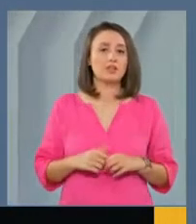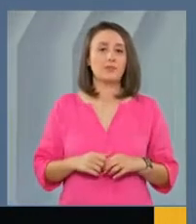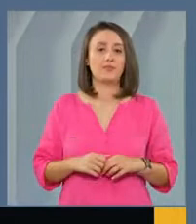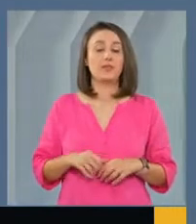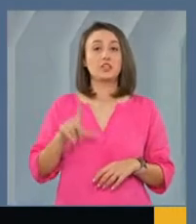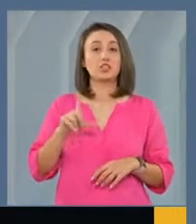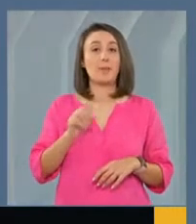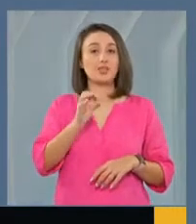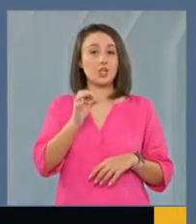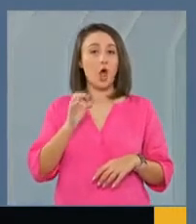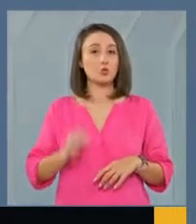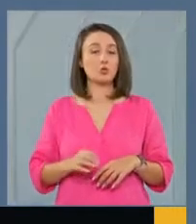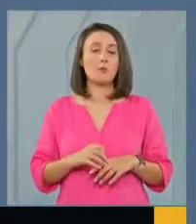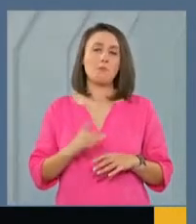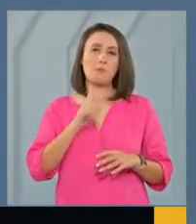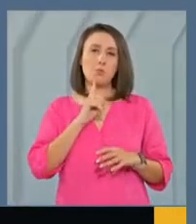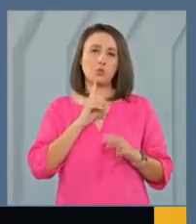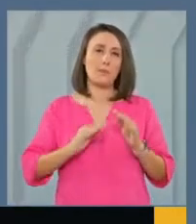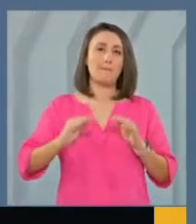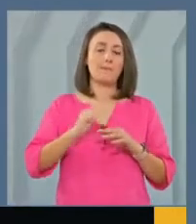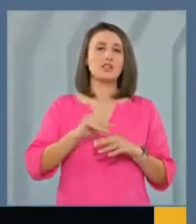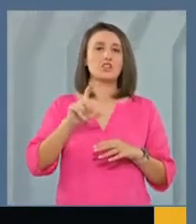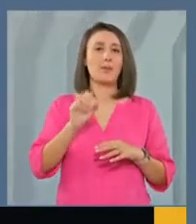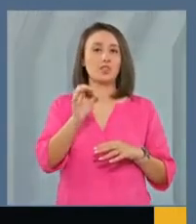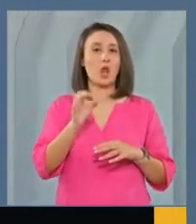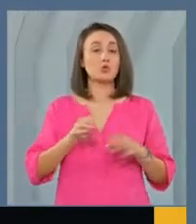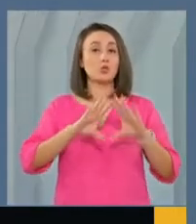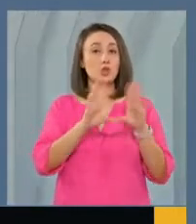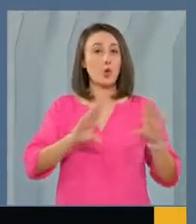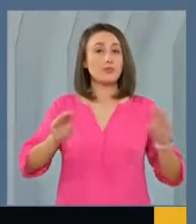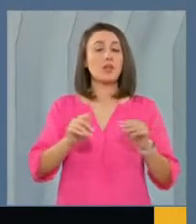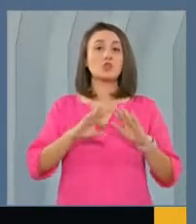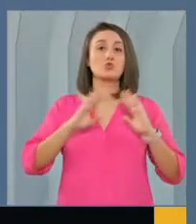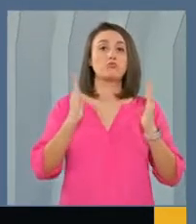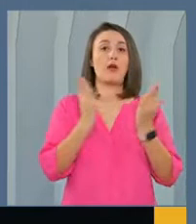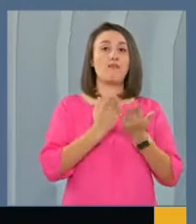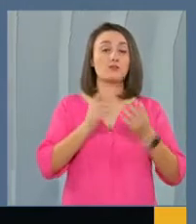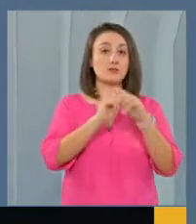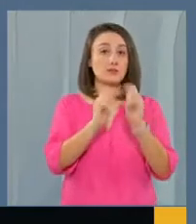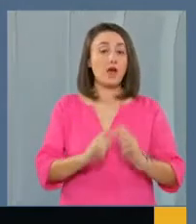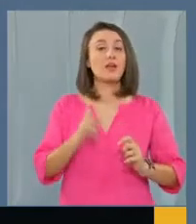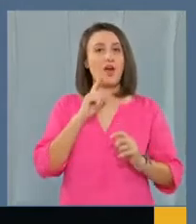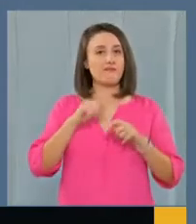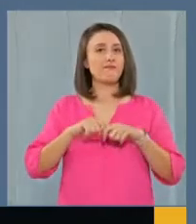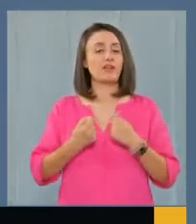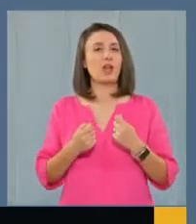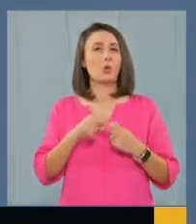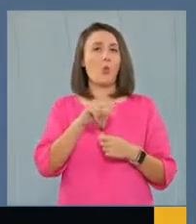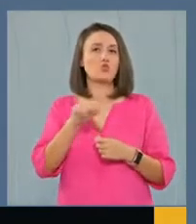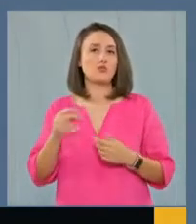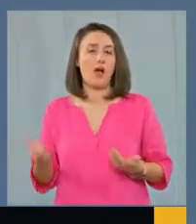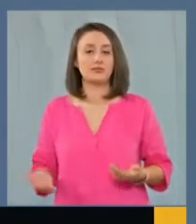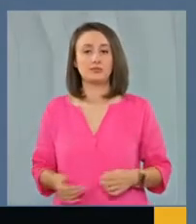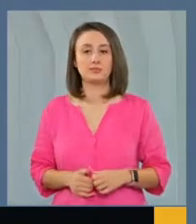Aproximativ 70%, poate un pic peste 70% din România, din suprafața țării, este afectată de secetă